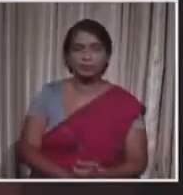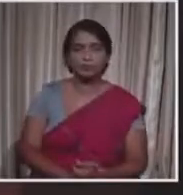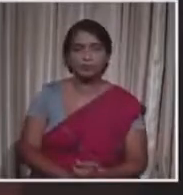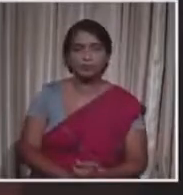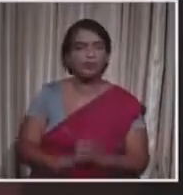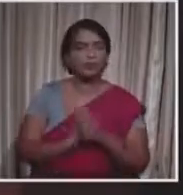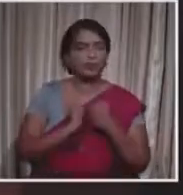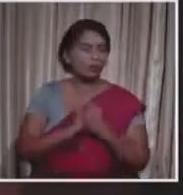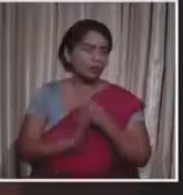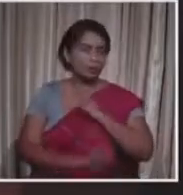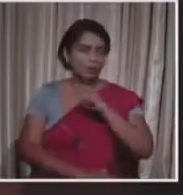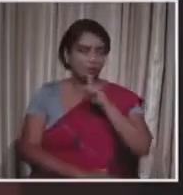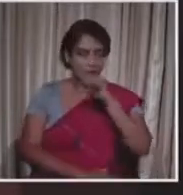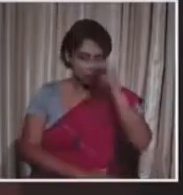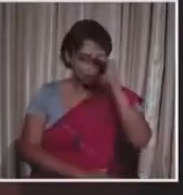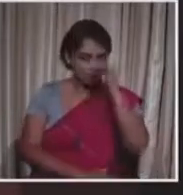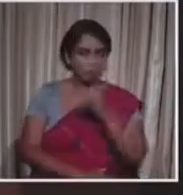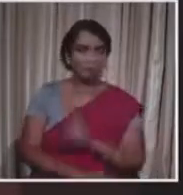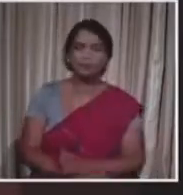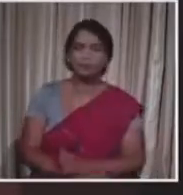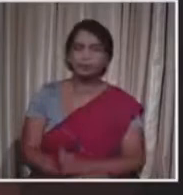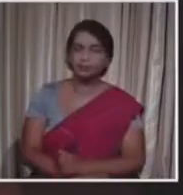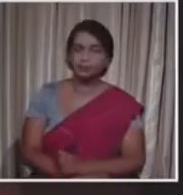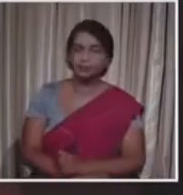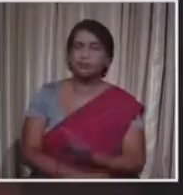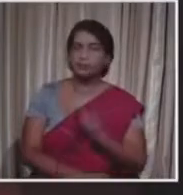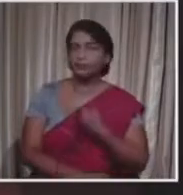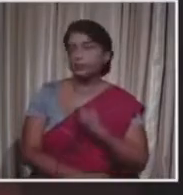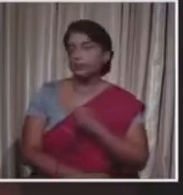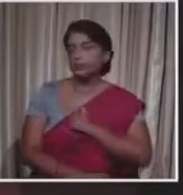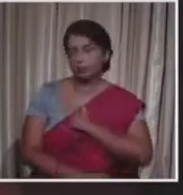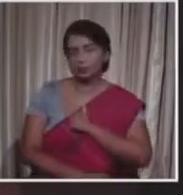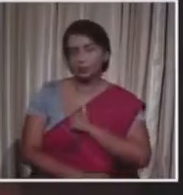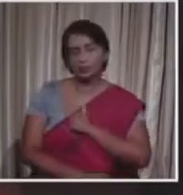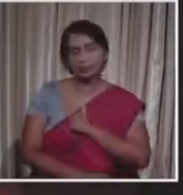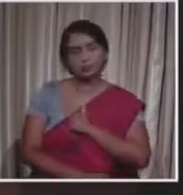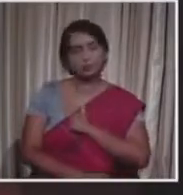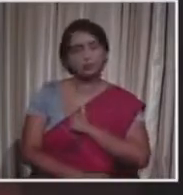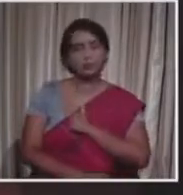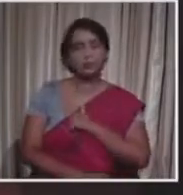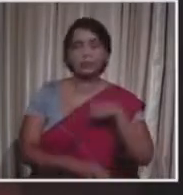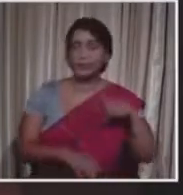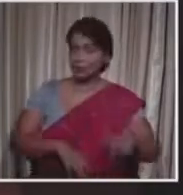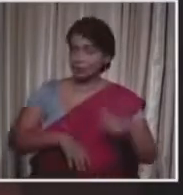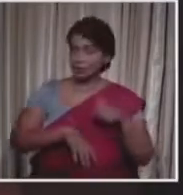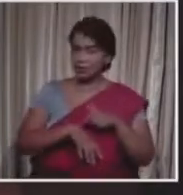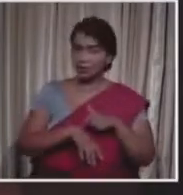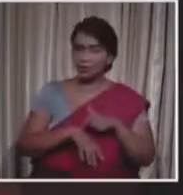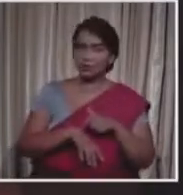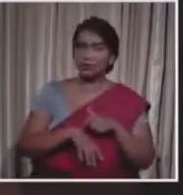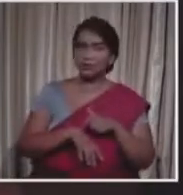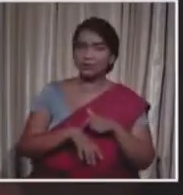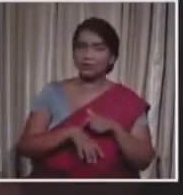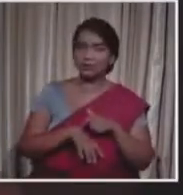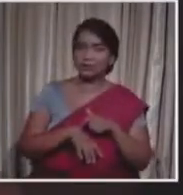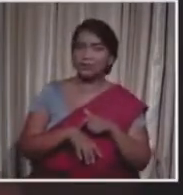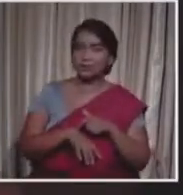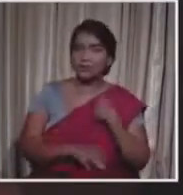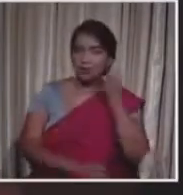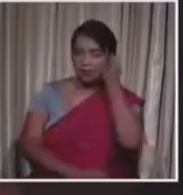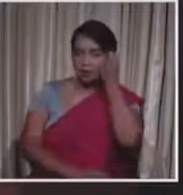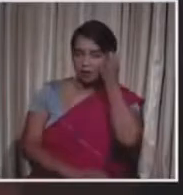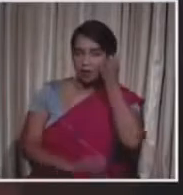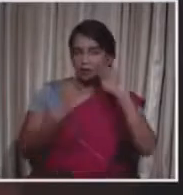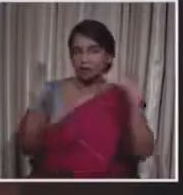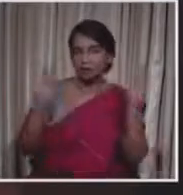గరు కథానాయకతుమని మం కెమతి మే అవస్థావే అదహస్ కీపక్